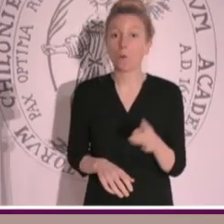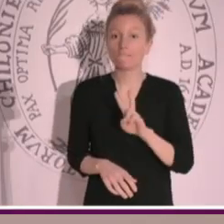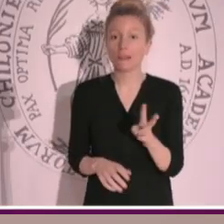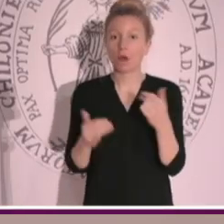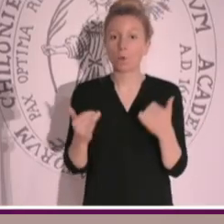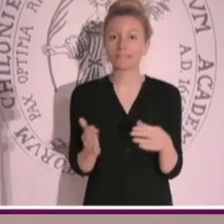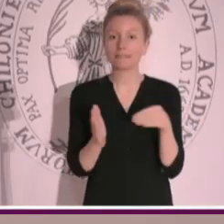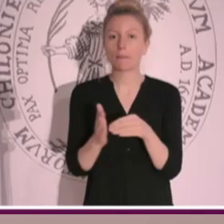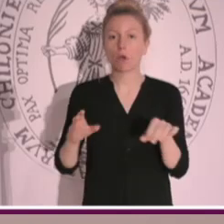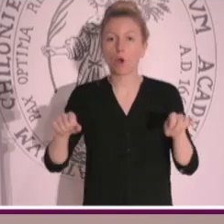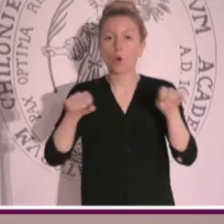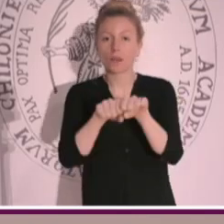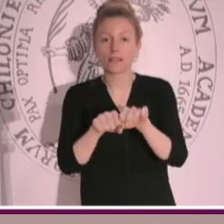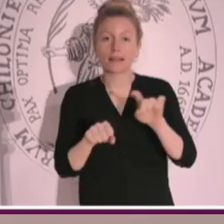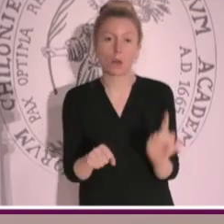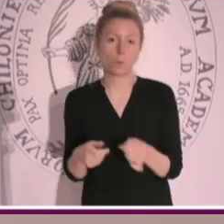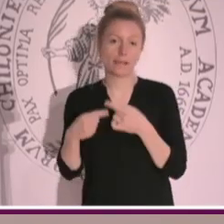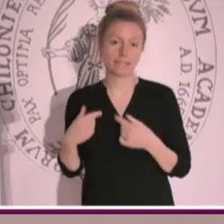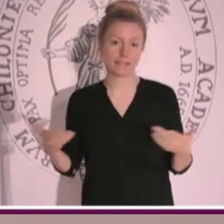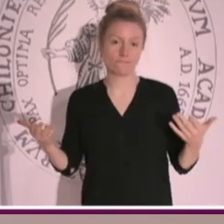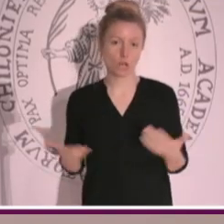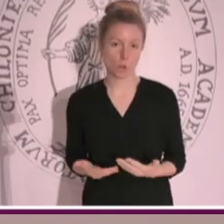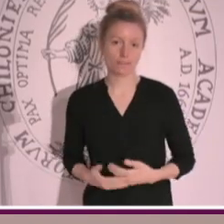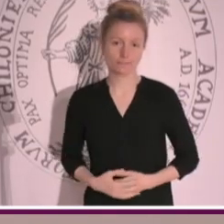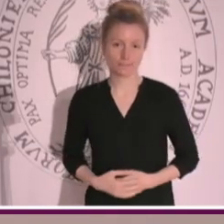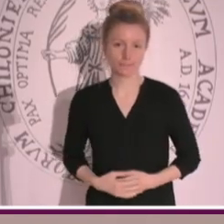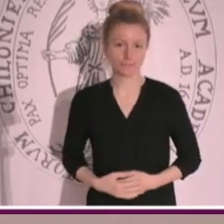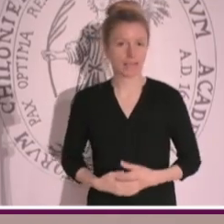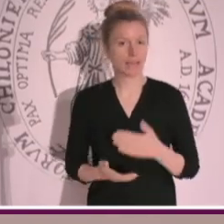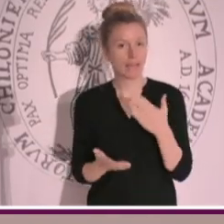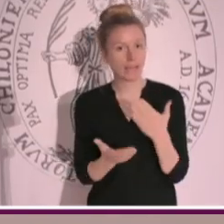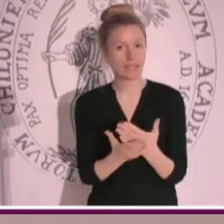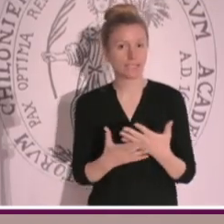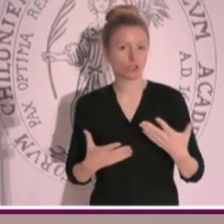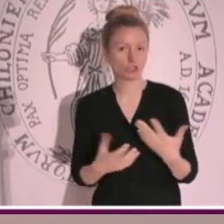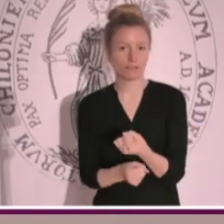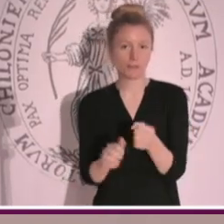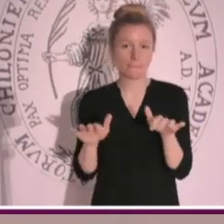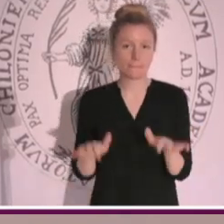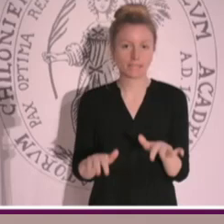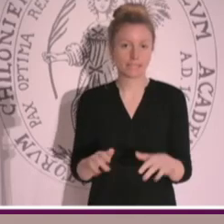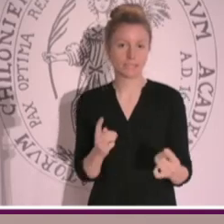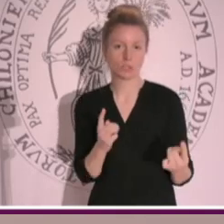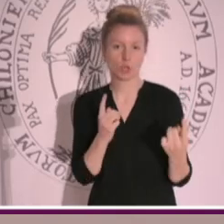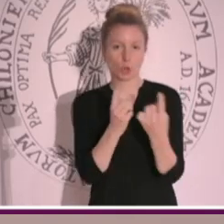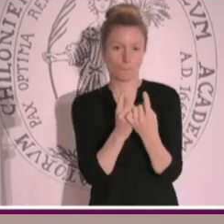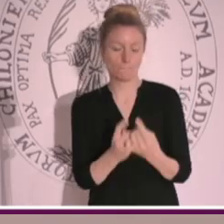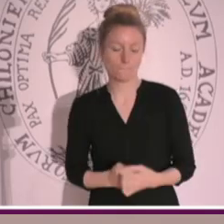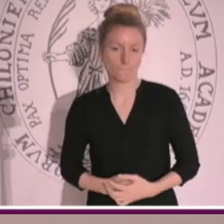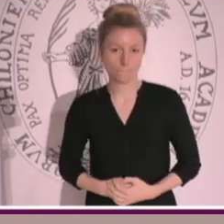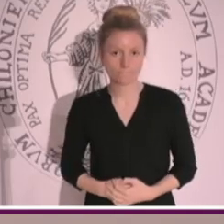Endlich. Corona hat uns zu lange an die Schreibtische gezwungen und wir freuen uns total, dass sich die Campi wieder